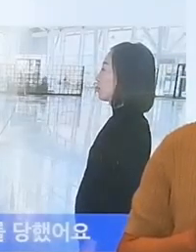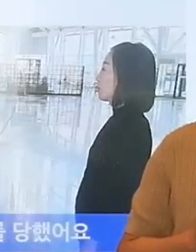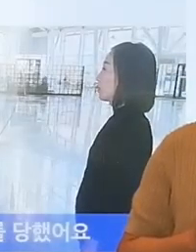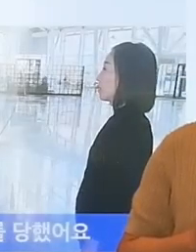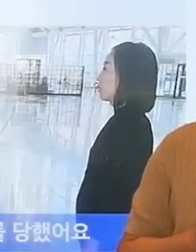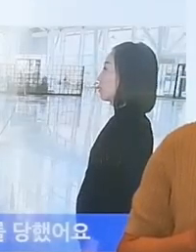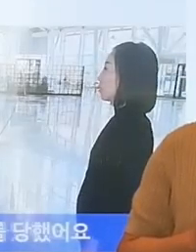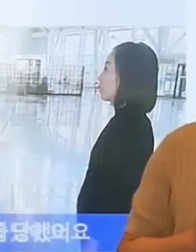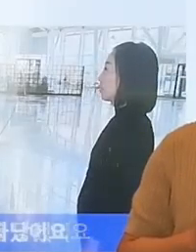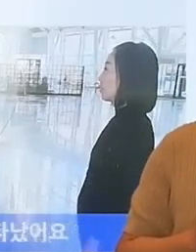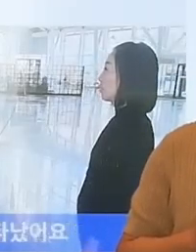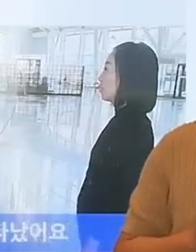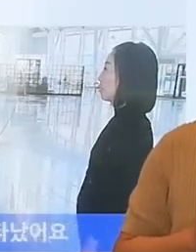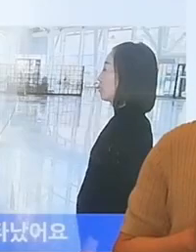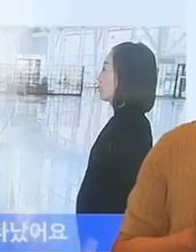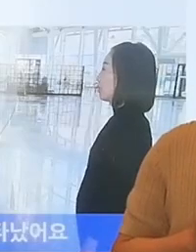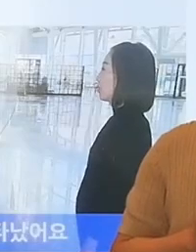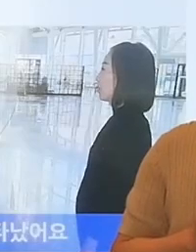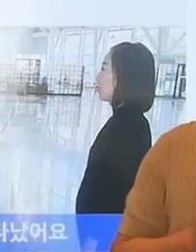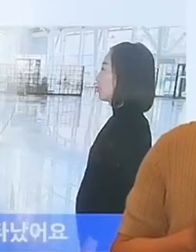형태수 단위로 쪼개게 됐을 때